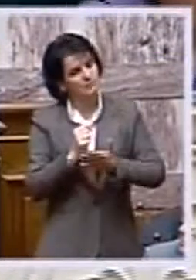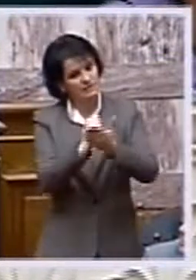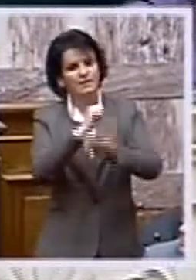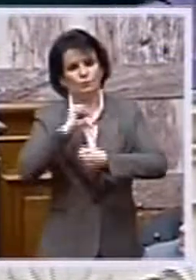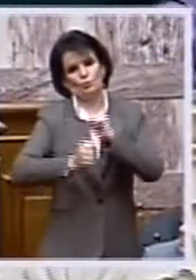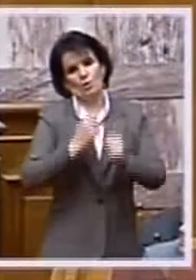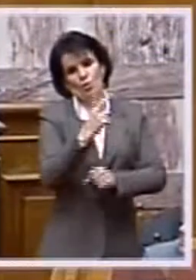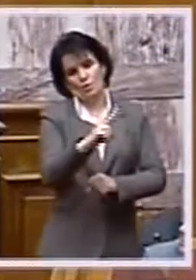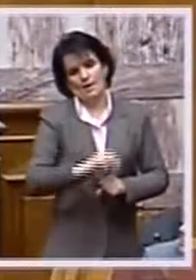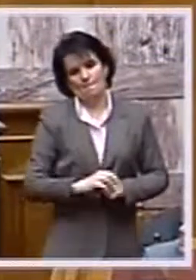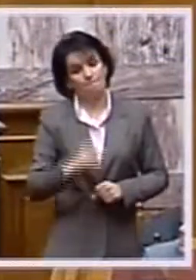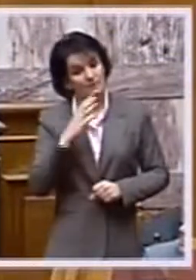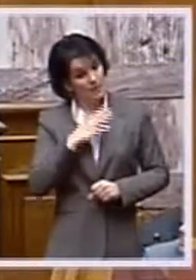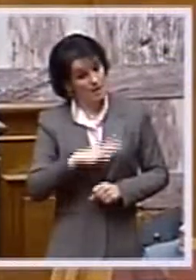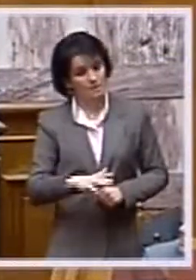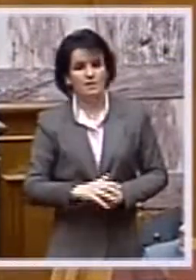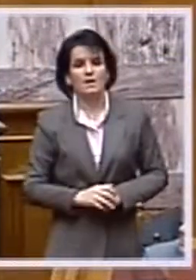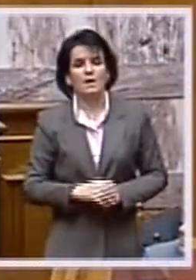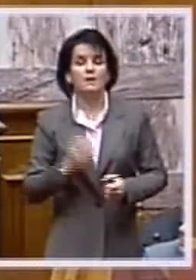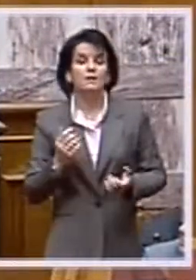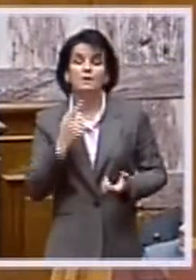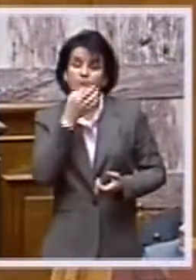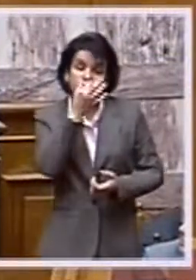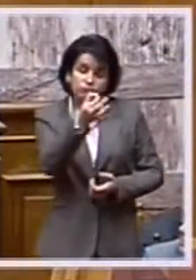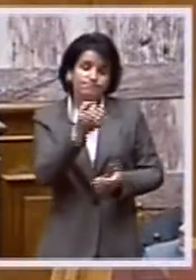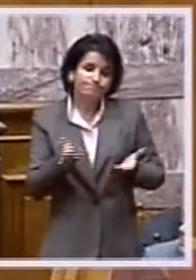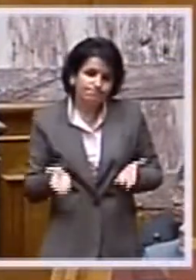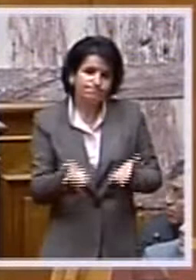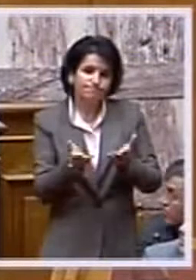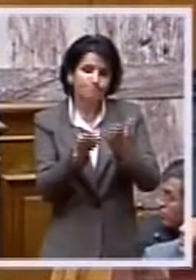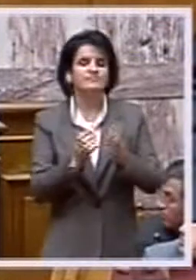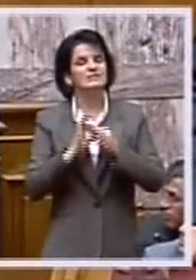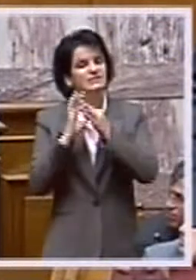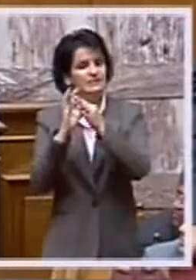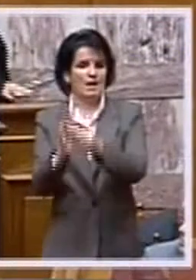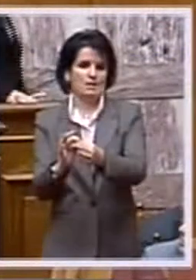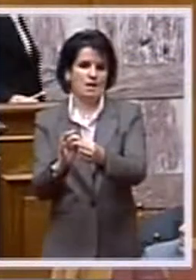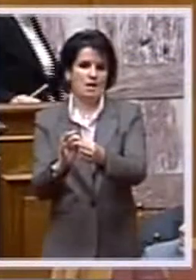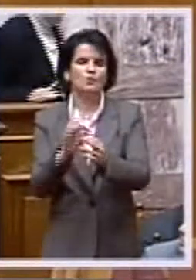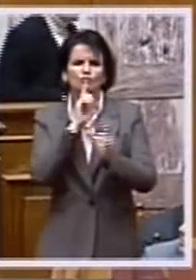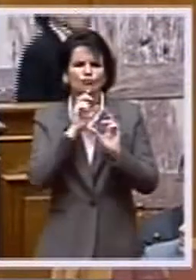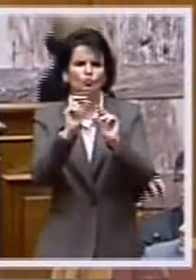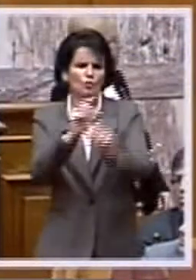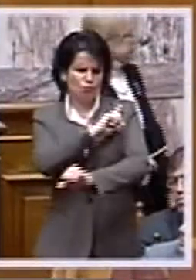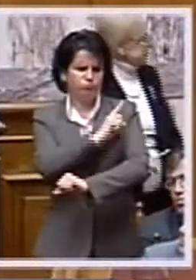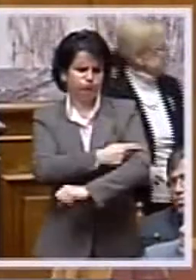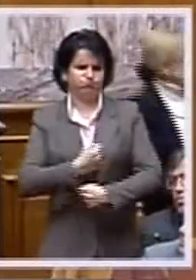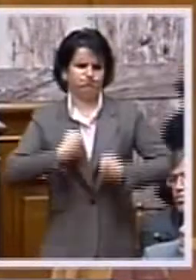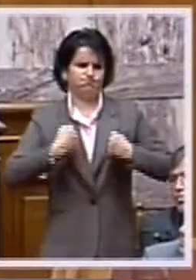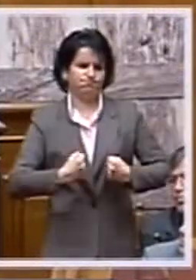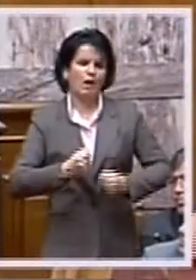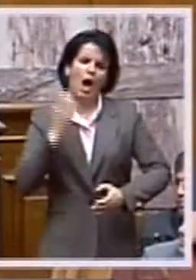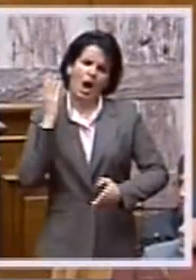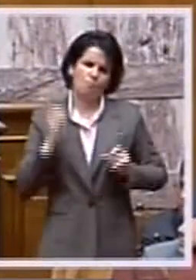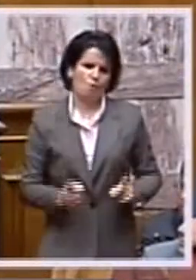σας. Θα ήθελα να σας προτρέψω να συνεχίσετε το ίδιο δυνατά, το ίδιο